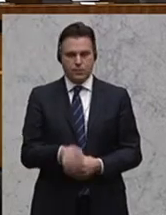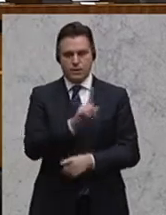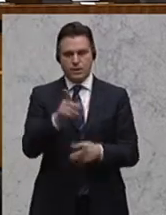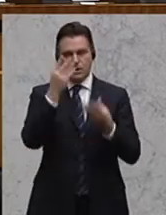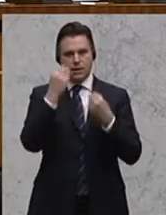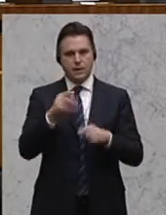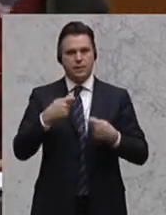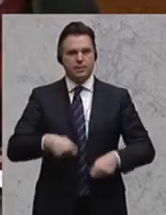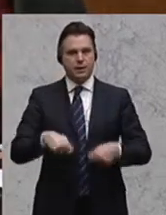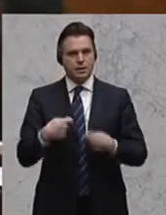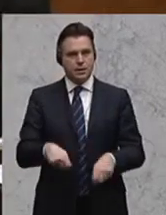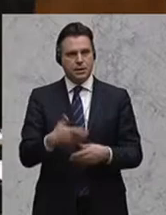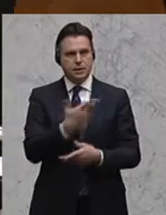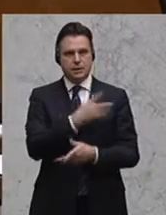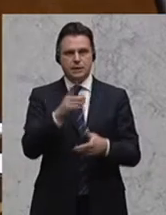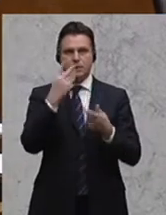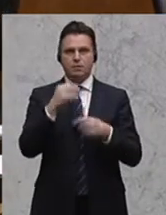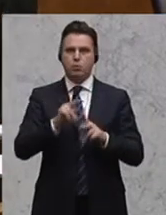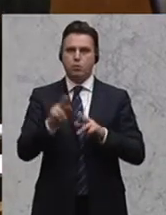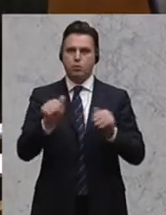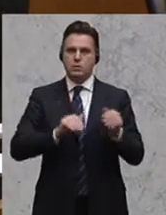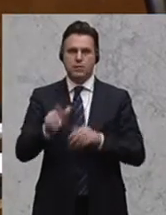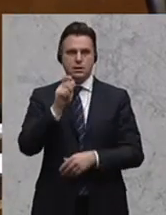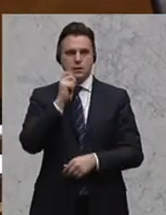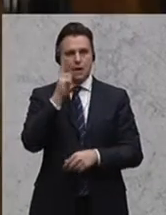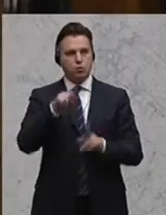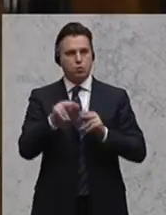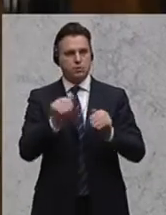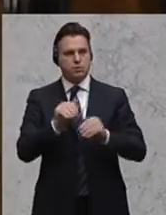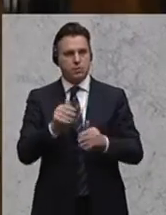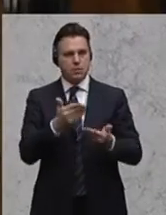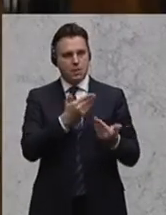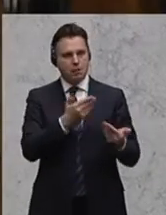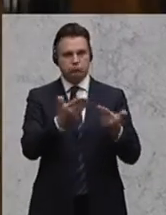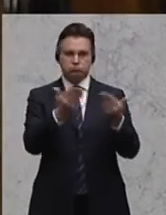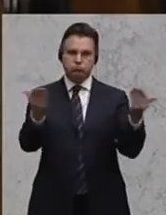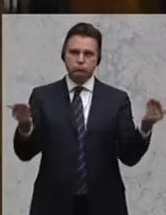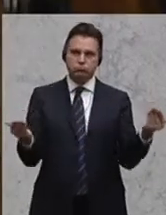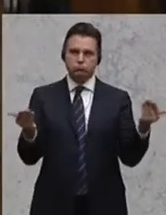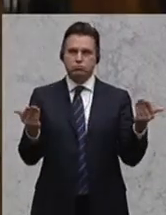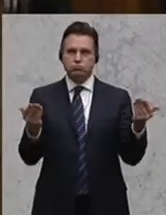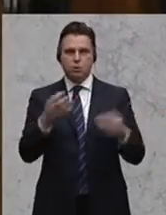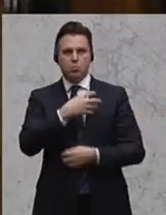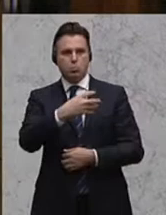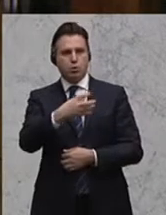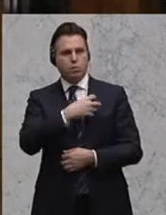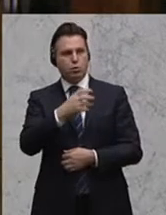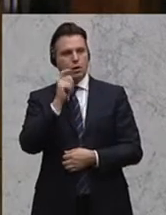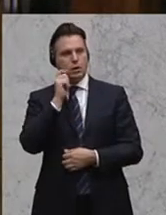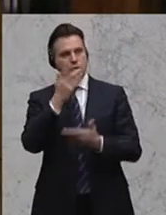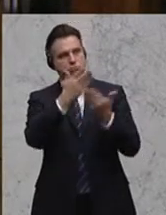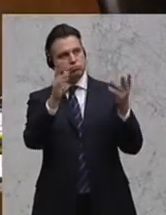Sehr geehrter Herr Präsident, sehr geehrte Frau Bundesministerin, Herr Bundesminister, Hohes Haus, geschätzte Bürgerinnen